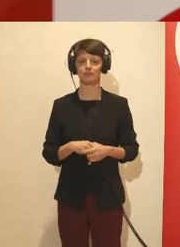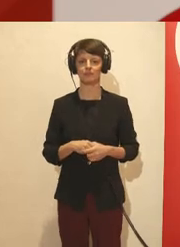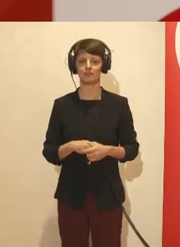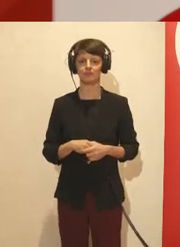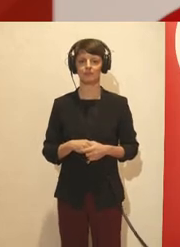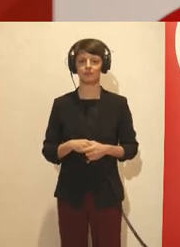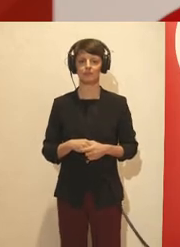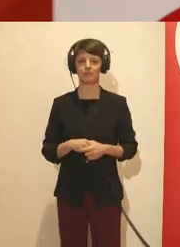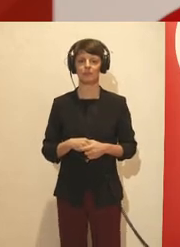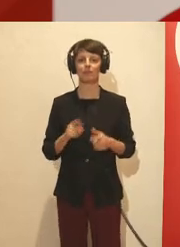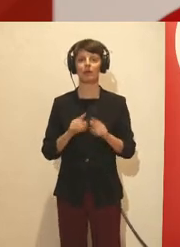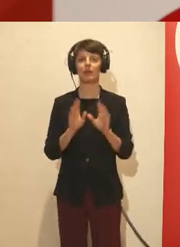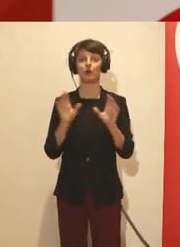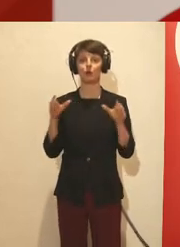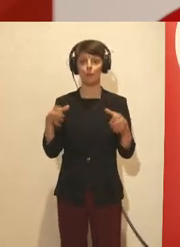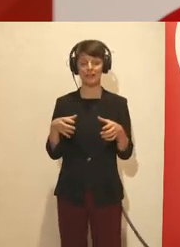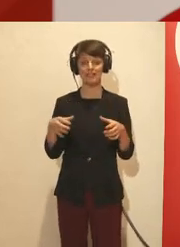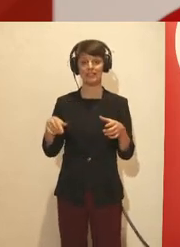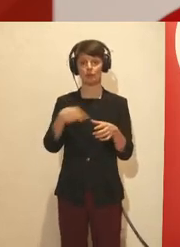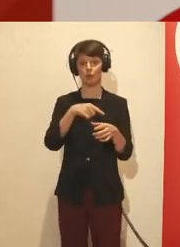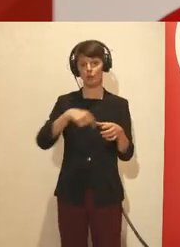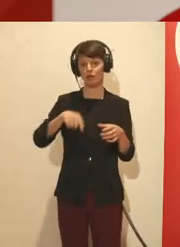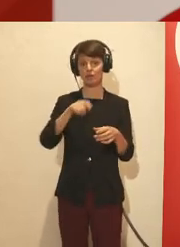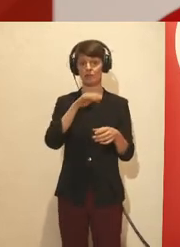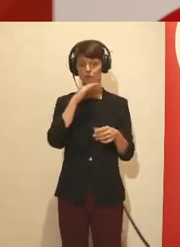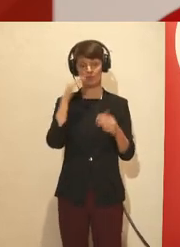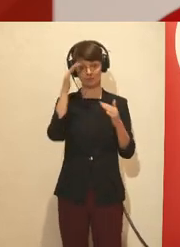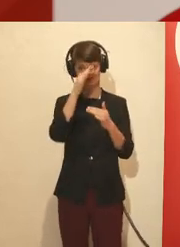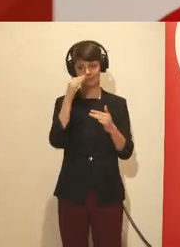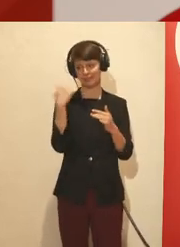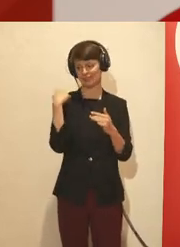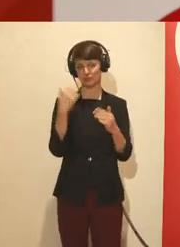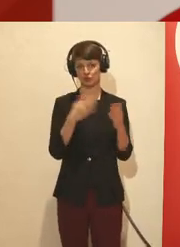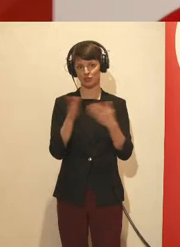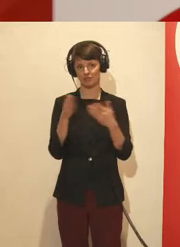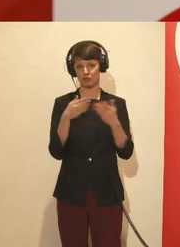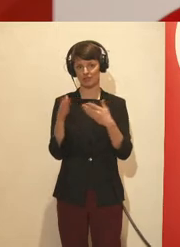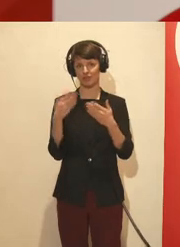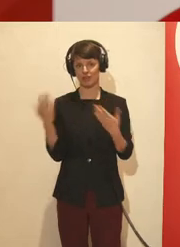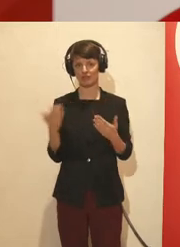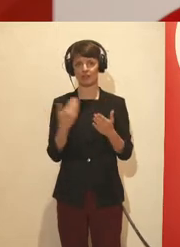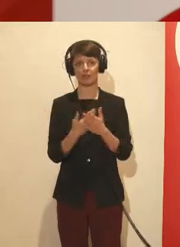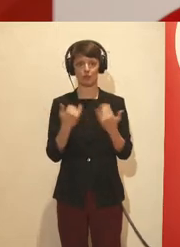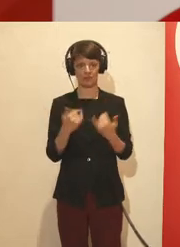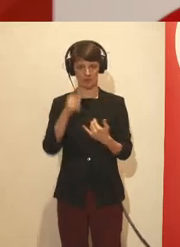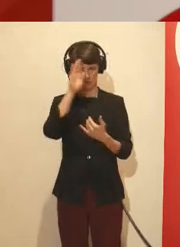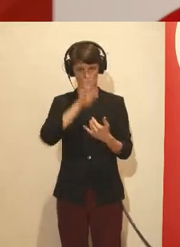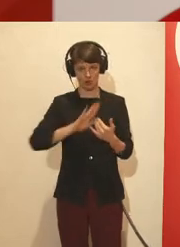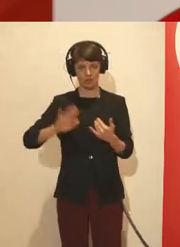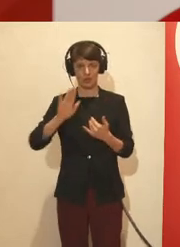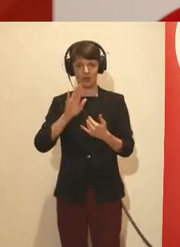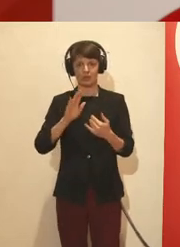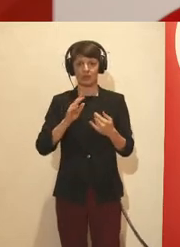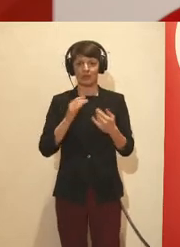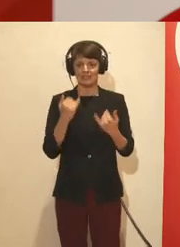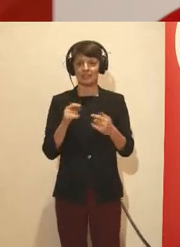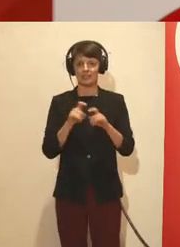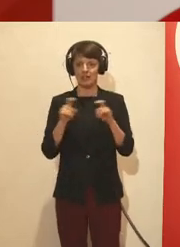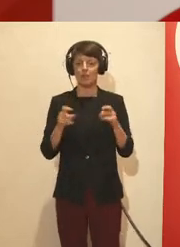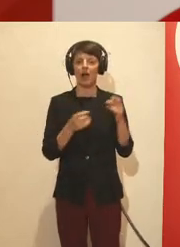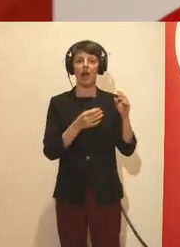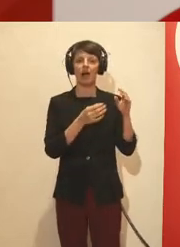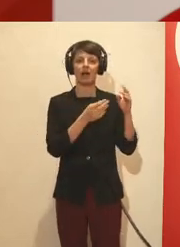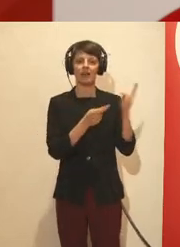der globalisierung über dinge nachdenken die schief gelaufen sind deshalb diskutieren wir in deutschland über einen lieferketten gesetz